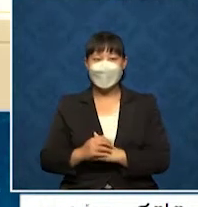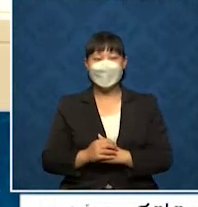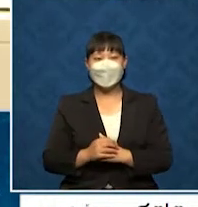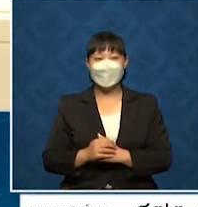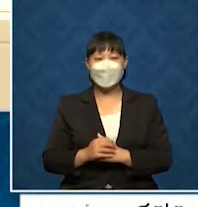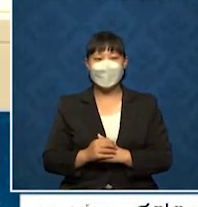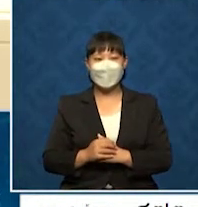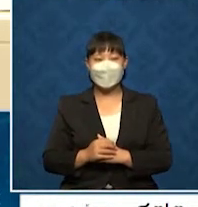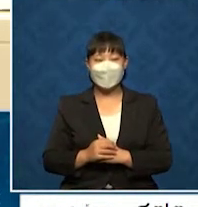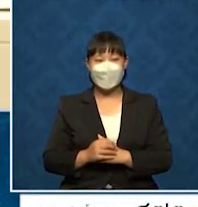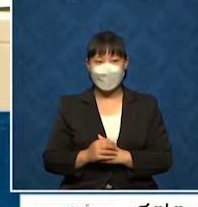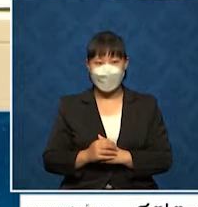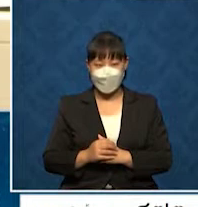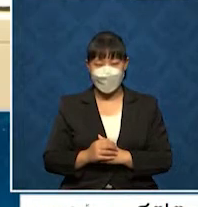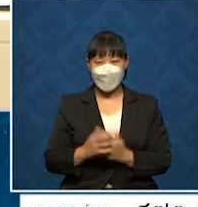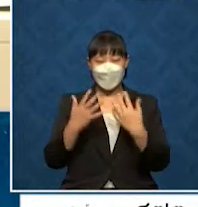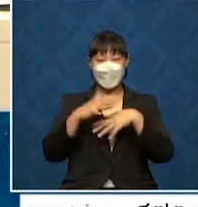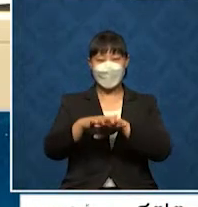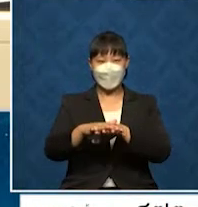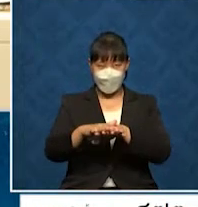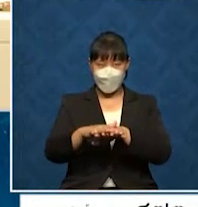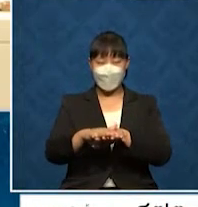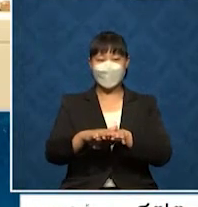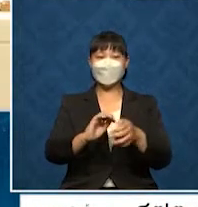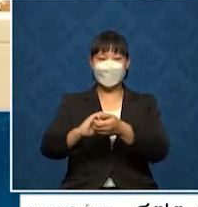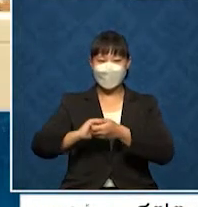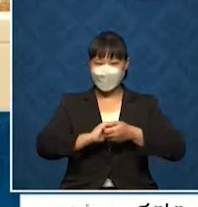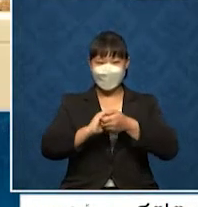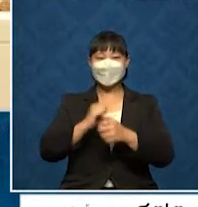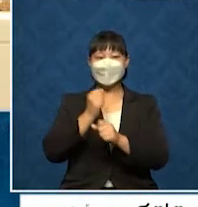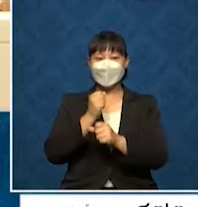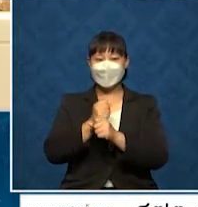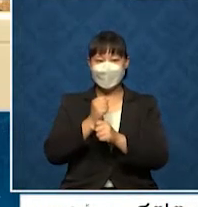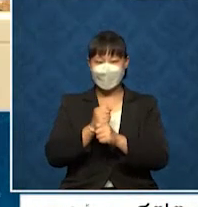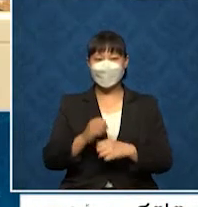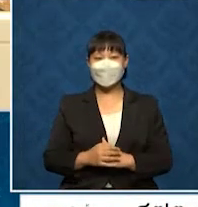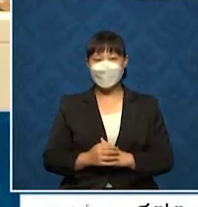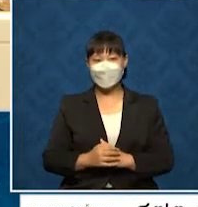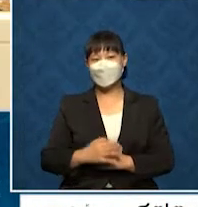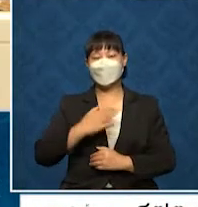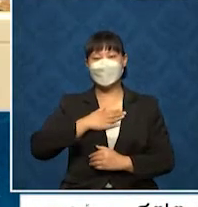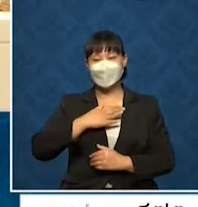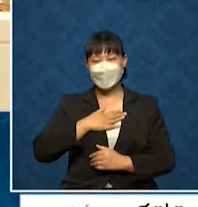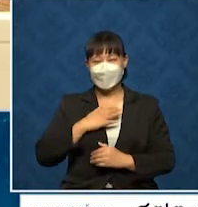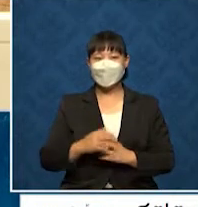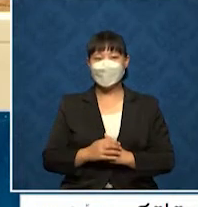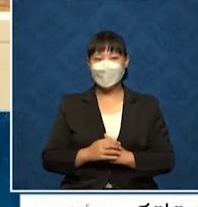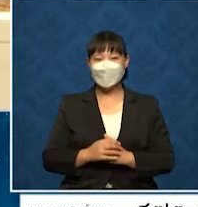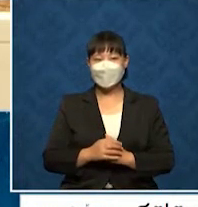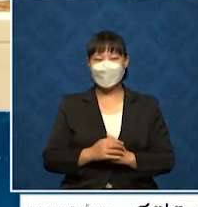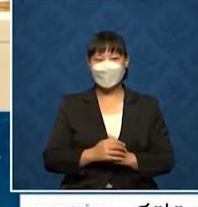การของบูรณาการนะครับเราจับ